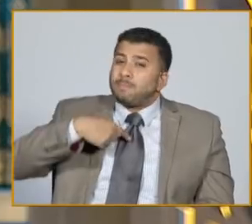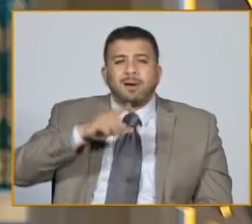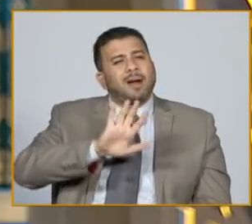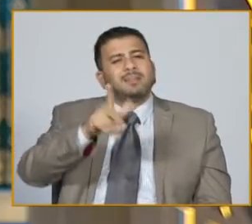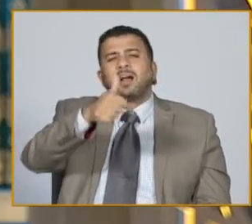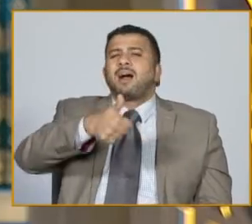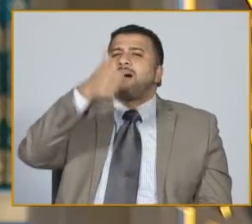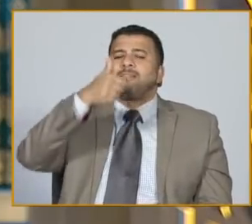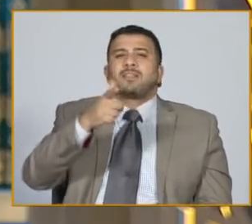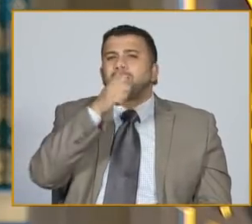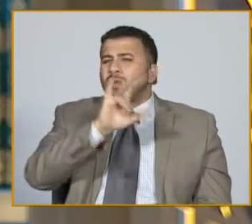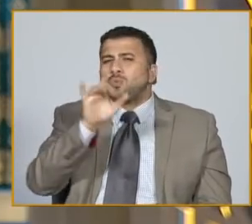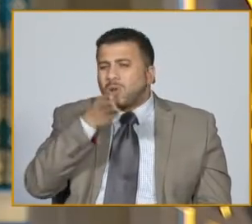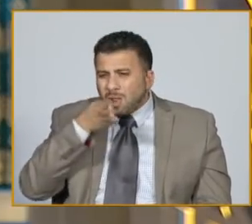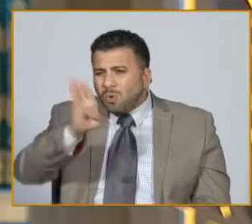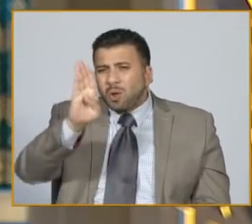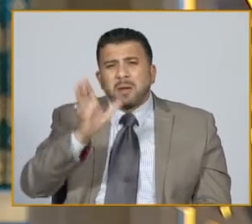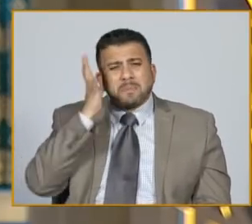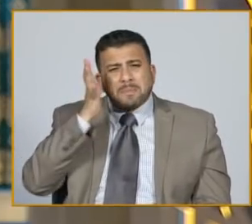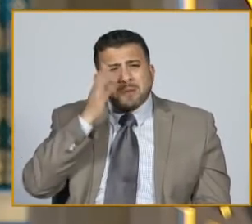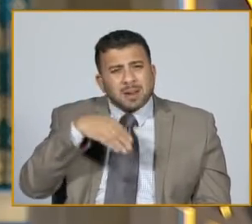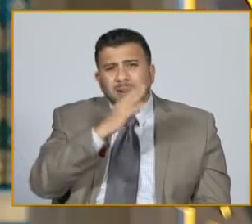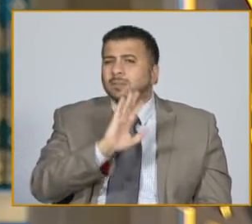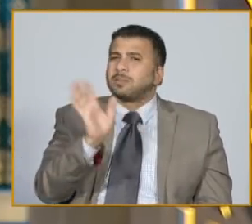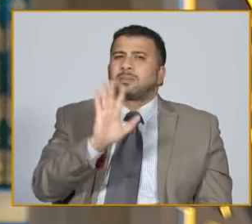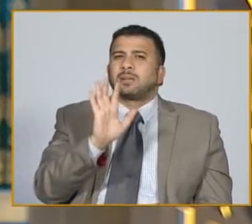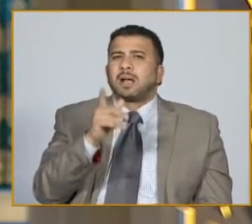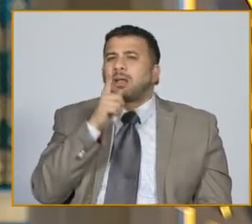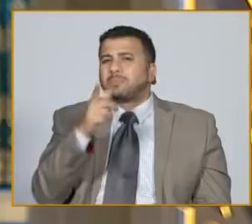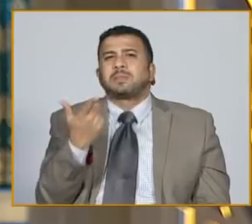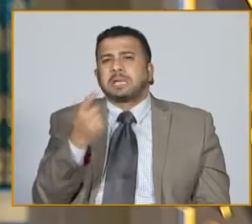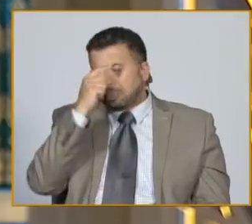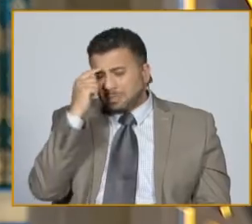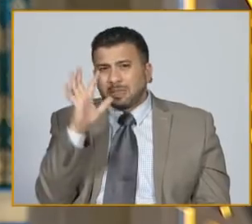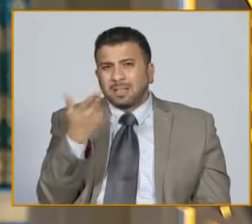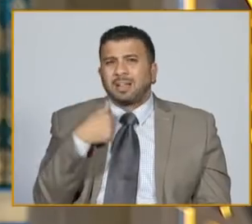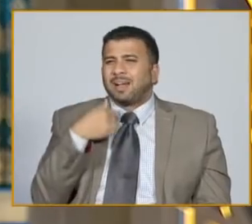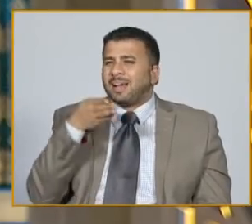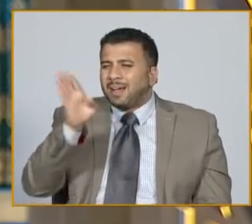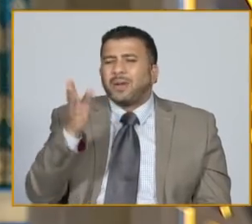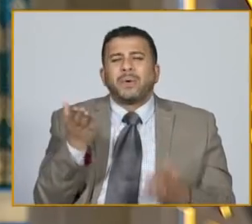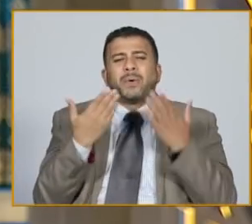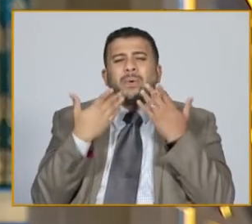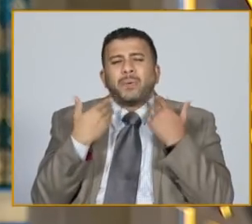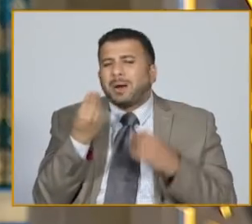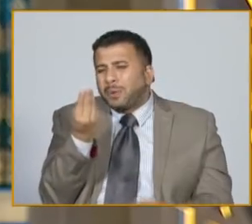أختي الفاضلة. وأيضا يوجد بعض الأقوال لا تلتفت إليها، يعني مثلا تخرج وكذا، هذا يتنافى مع